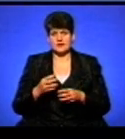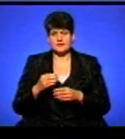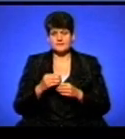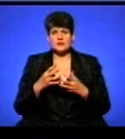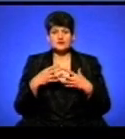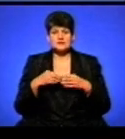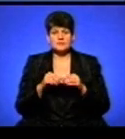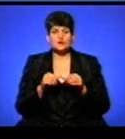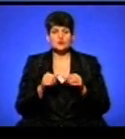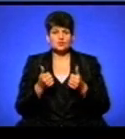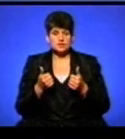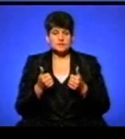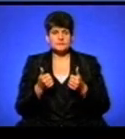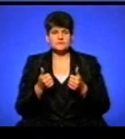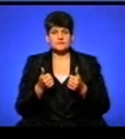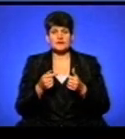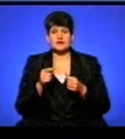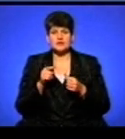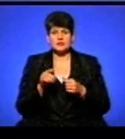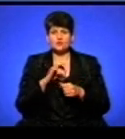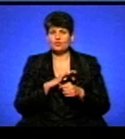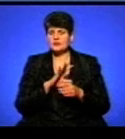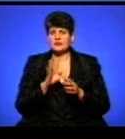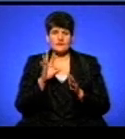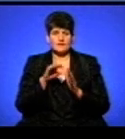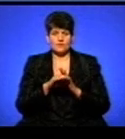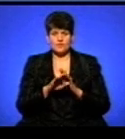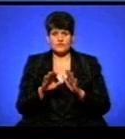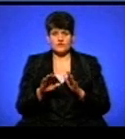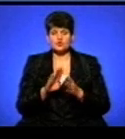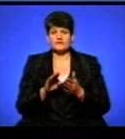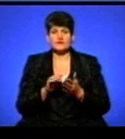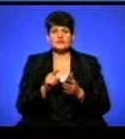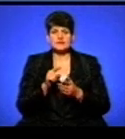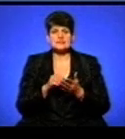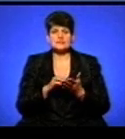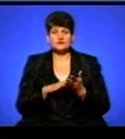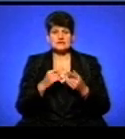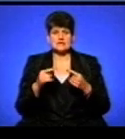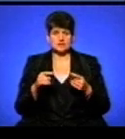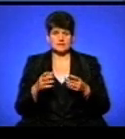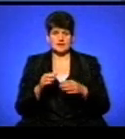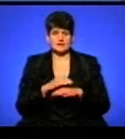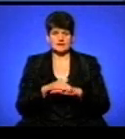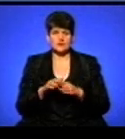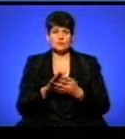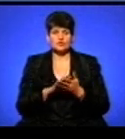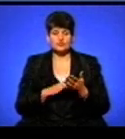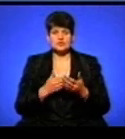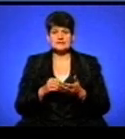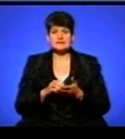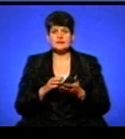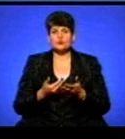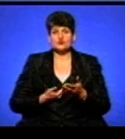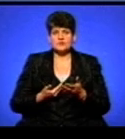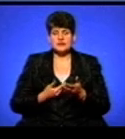чоловік, і дружина розлучені, то їхні доходи не враховуються, якщо вони зареєстровані за іншими адресами. Якщо вони продовжують проживати і зареєстровані за